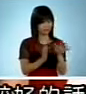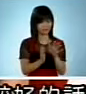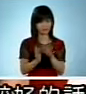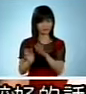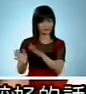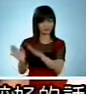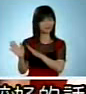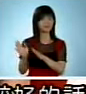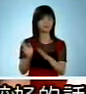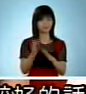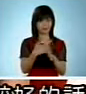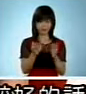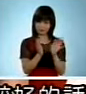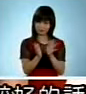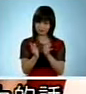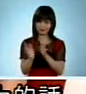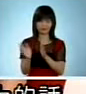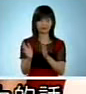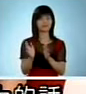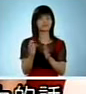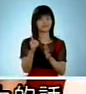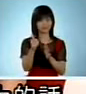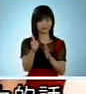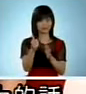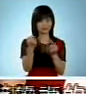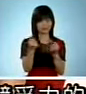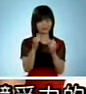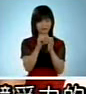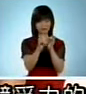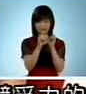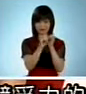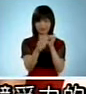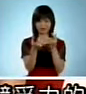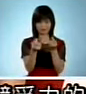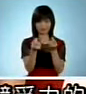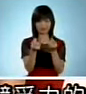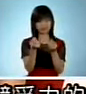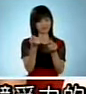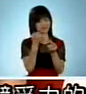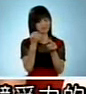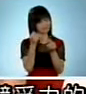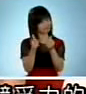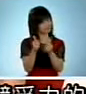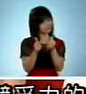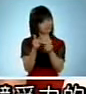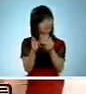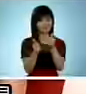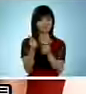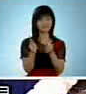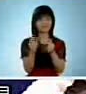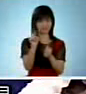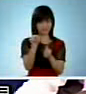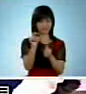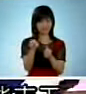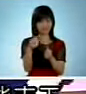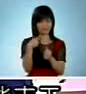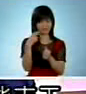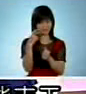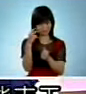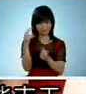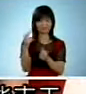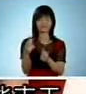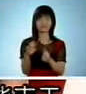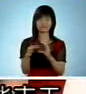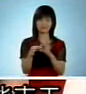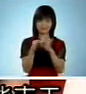建设如果能够做得比较好的话，其实他在社会上的话仍然是一样很有竞争力的。所以我觉得